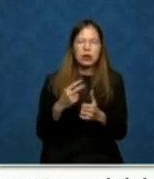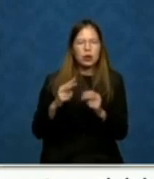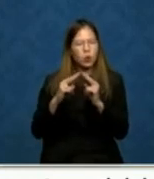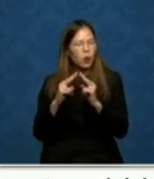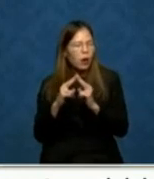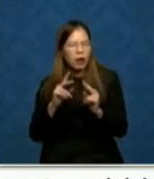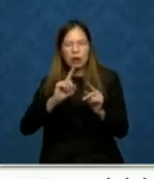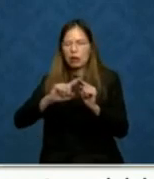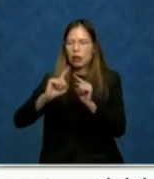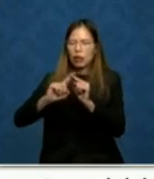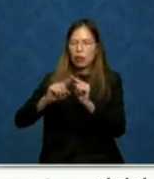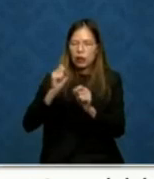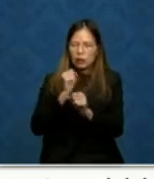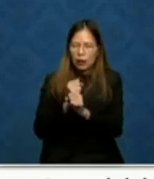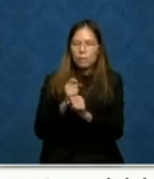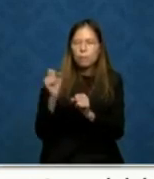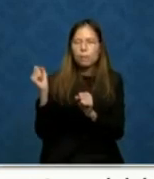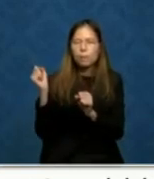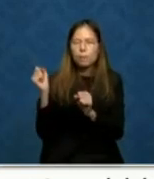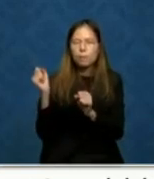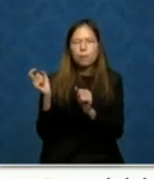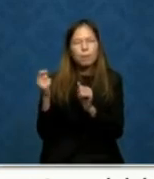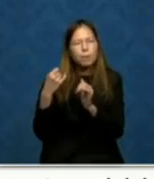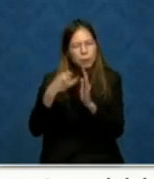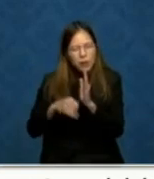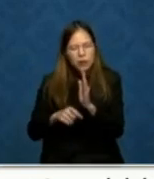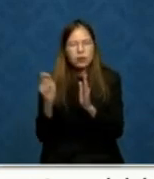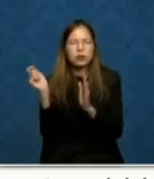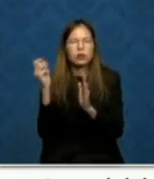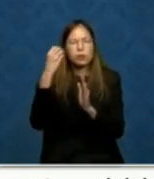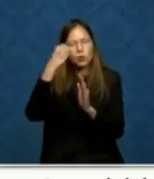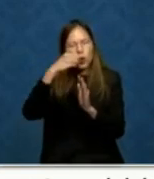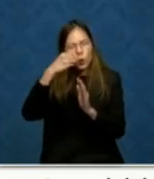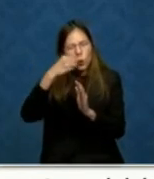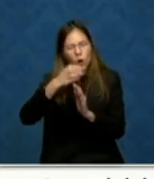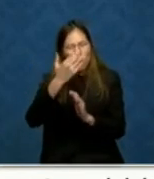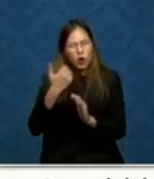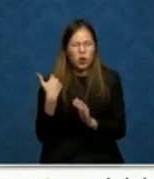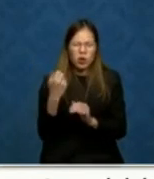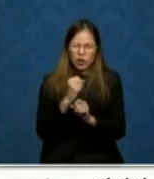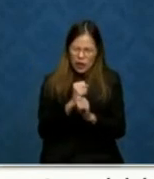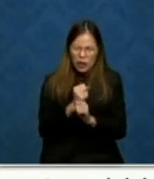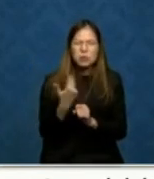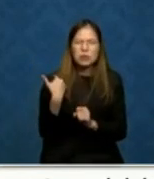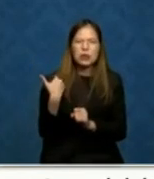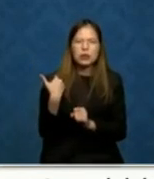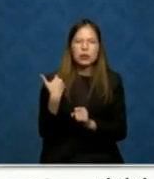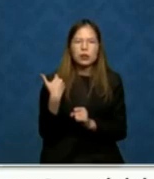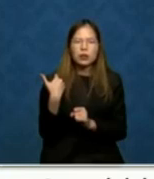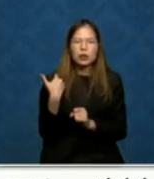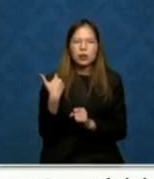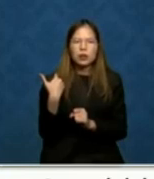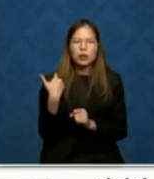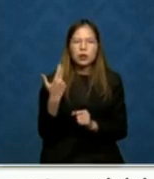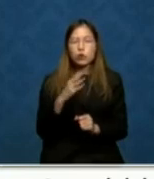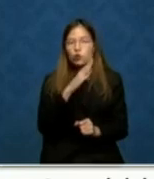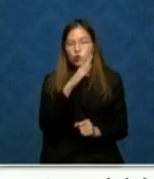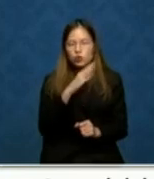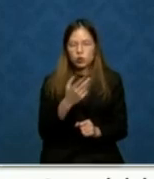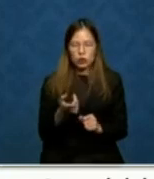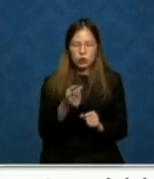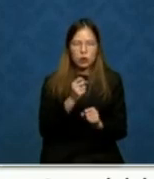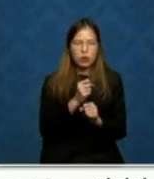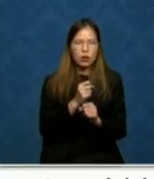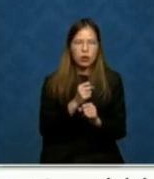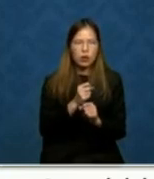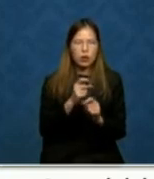เพศเรื่องการกระทำผิดซ้ำแต่เหตุการณ์ต่างๆก็ยังคงเกิดขึ้นอยู่และแน่นอนค่ะถ้าจะอ้